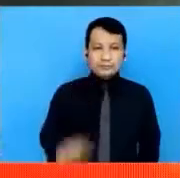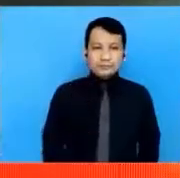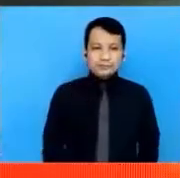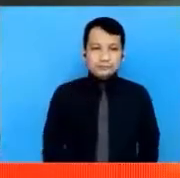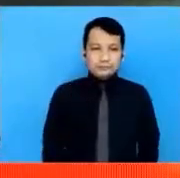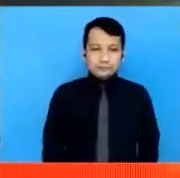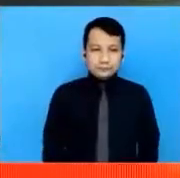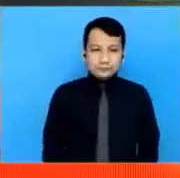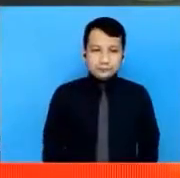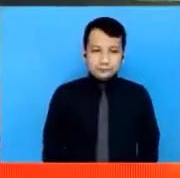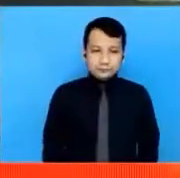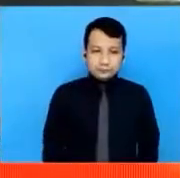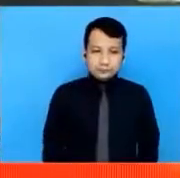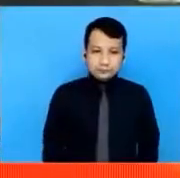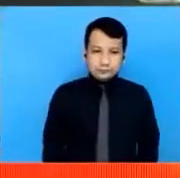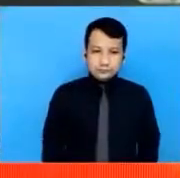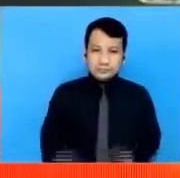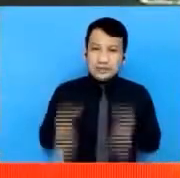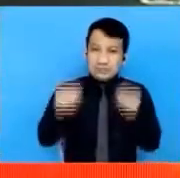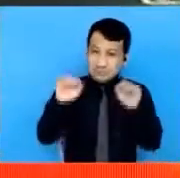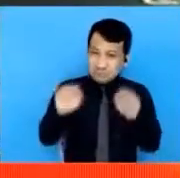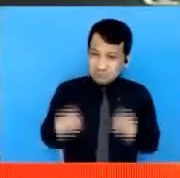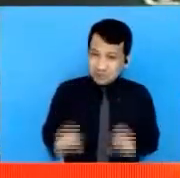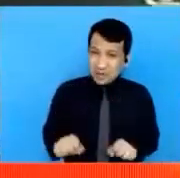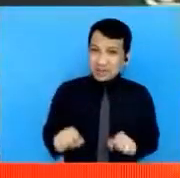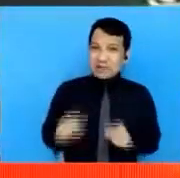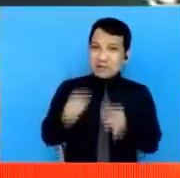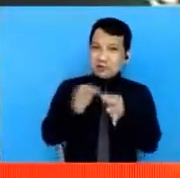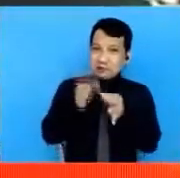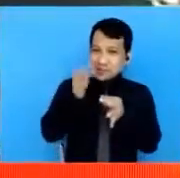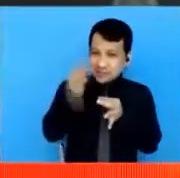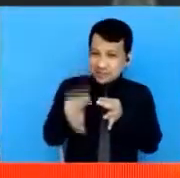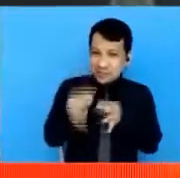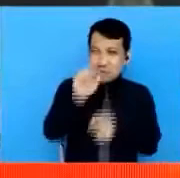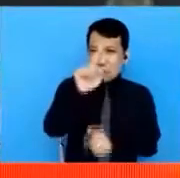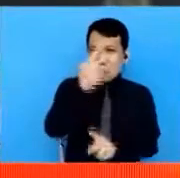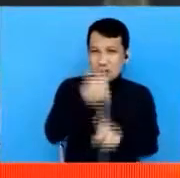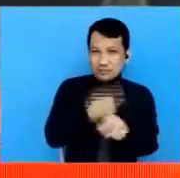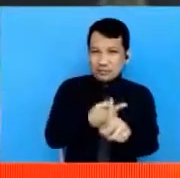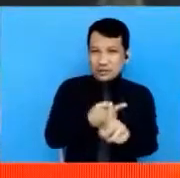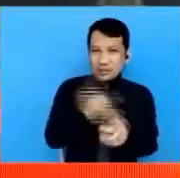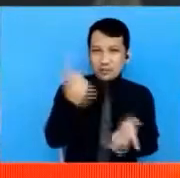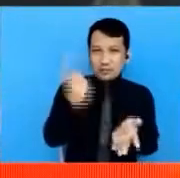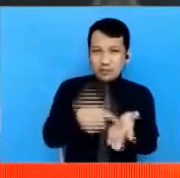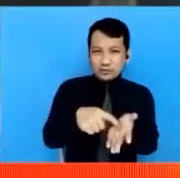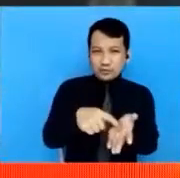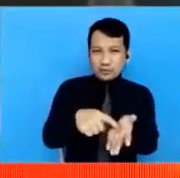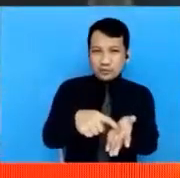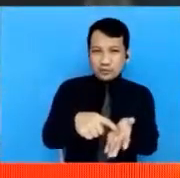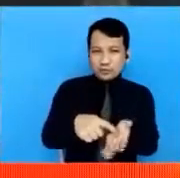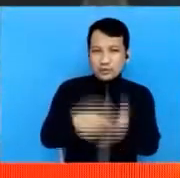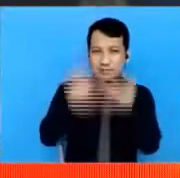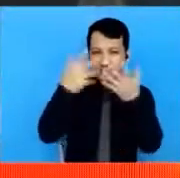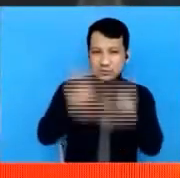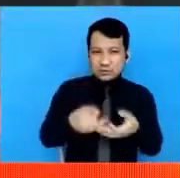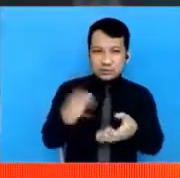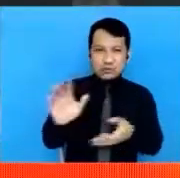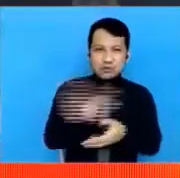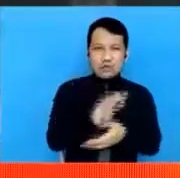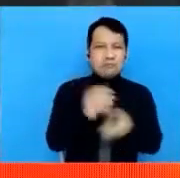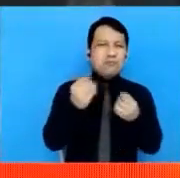posible raw na i-extend ng isa pang buwan ang voter registration. Desisyong ikinatuwa ng